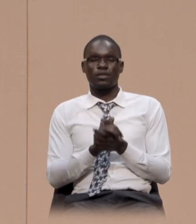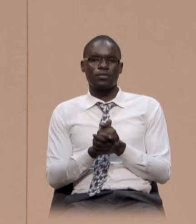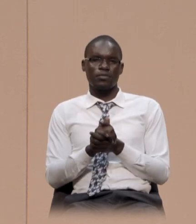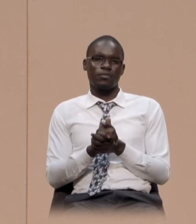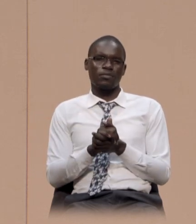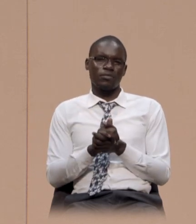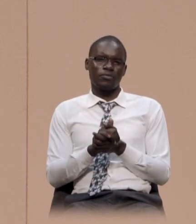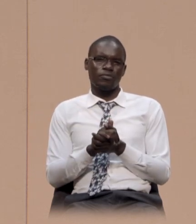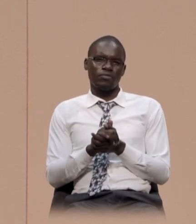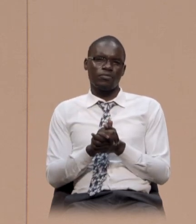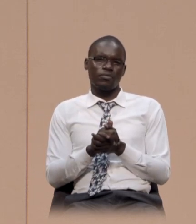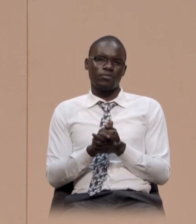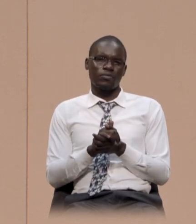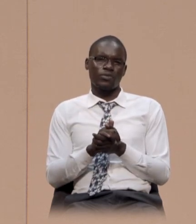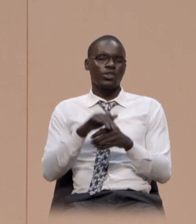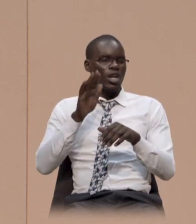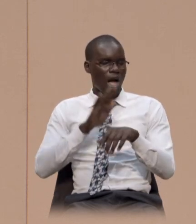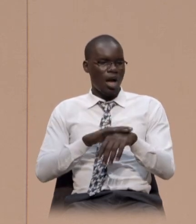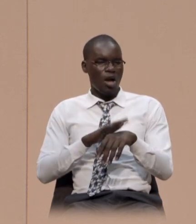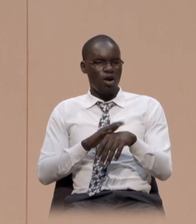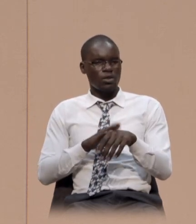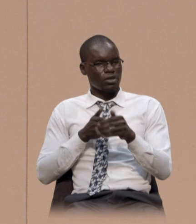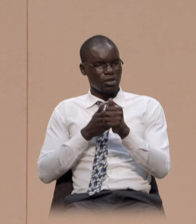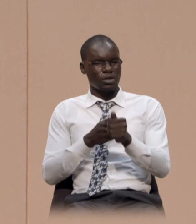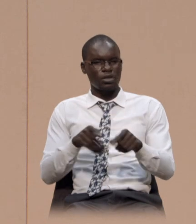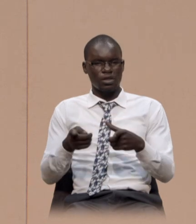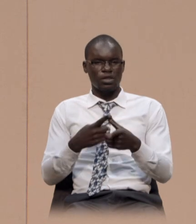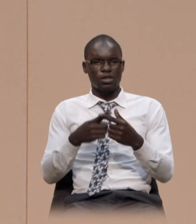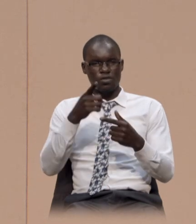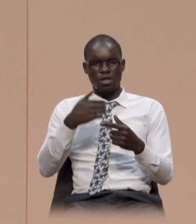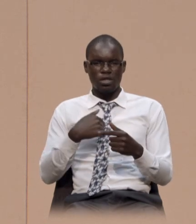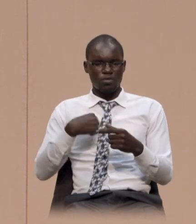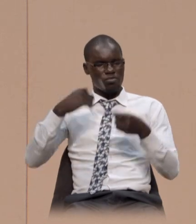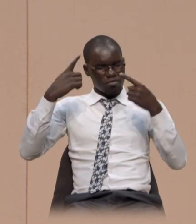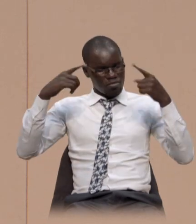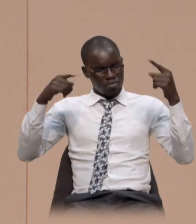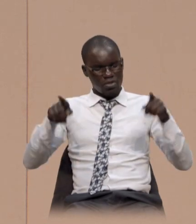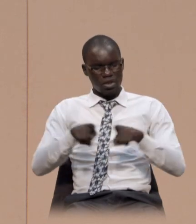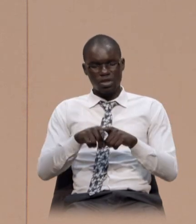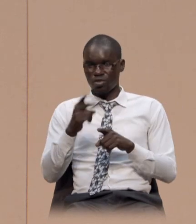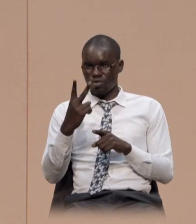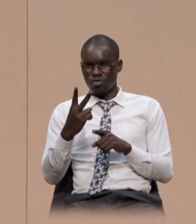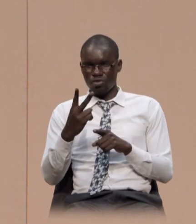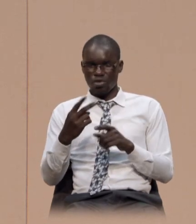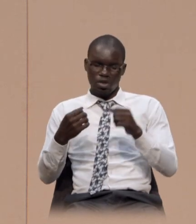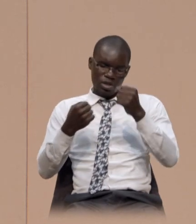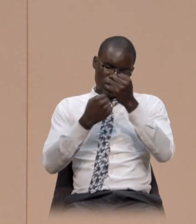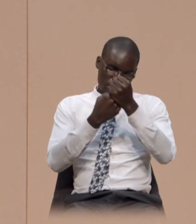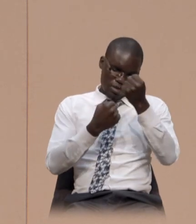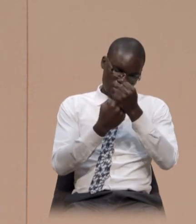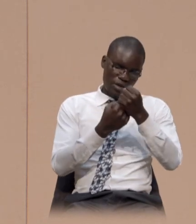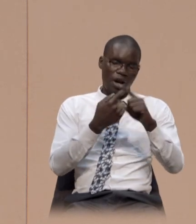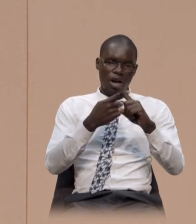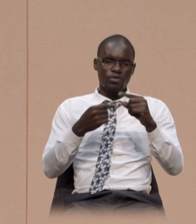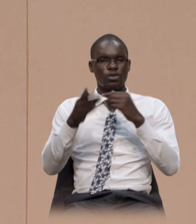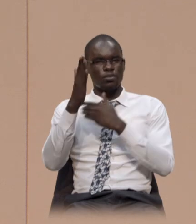spiritually, muongozo ya kiroho, ndiyo itakufaulisha. Ya pili, tegemea Mungu, maana Mungu